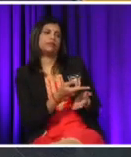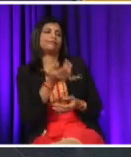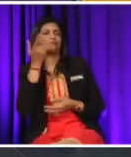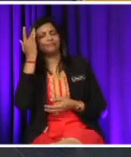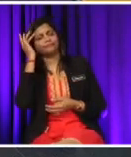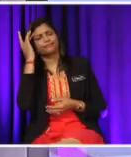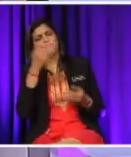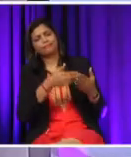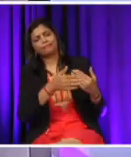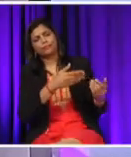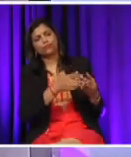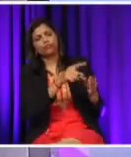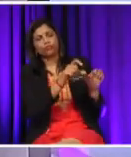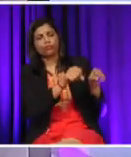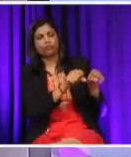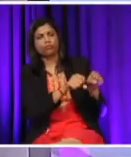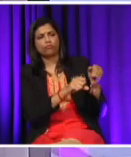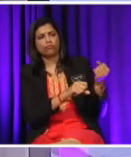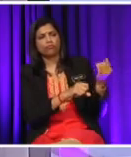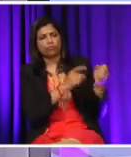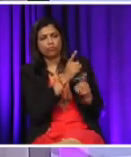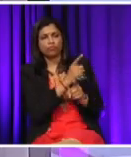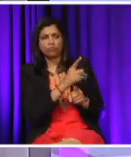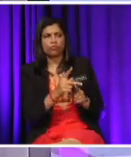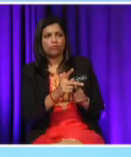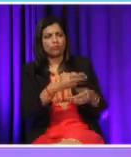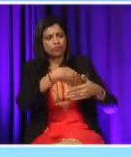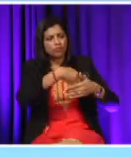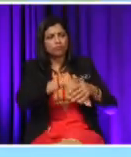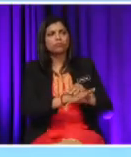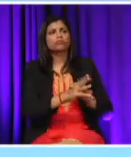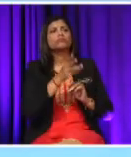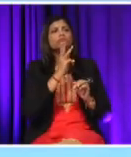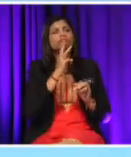boleh kembali ke bentuk asal pilih kita masukkan dalam air panas